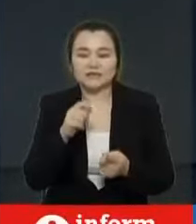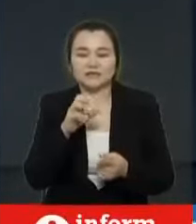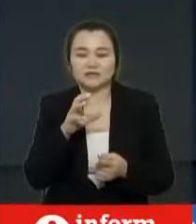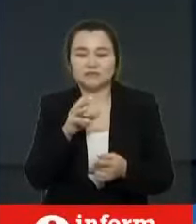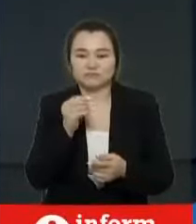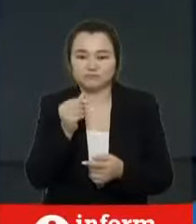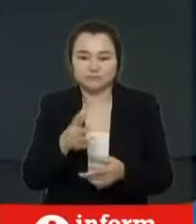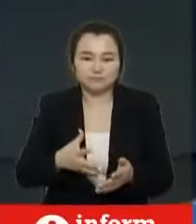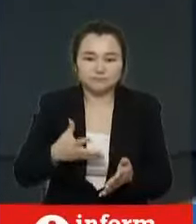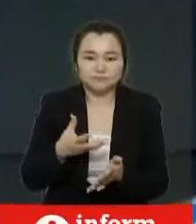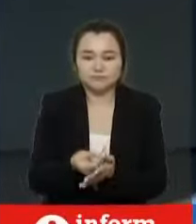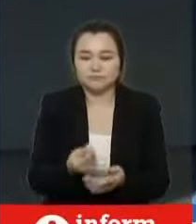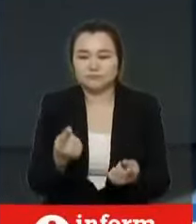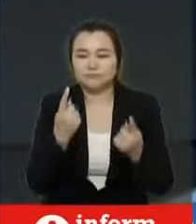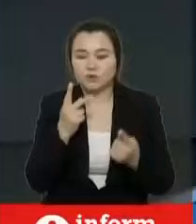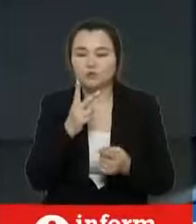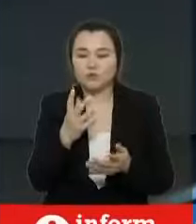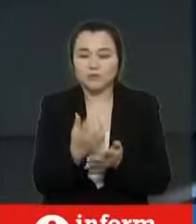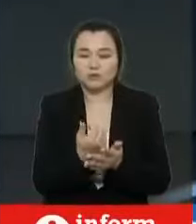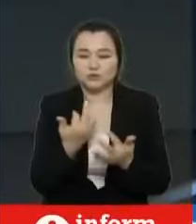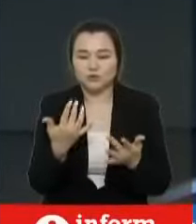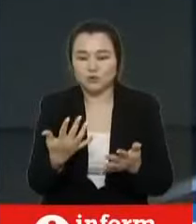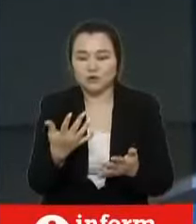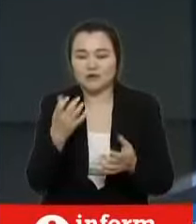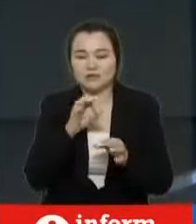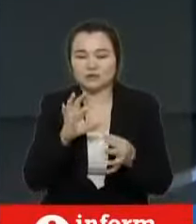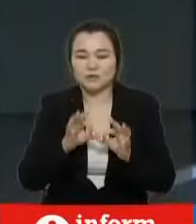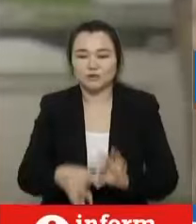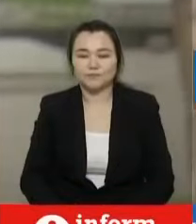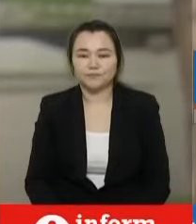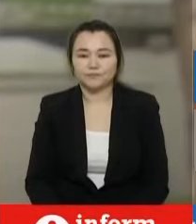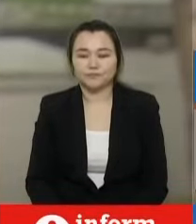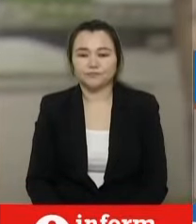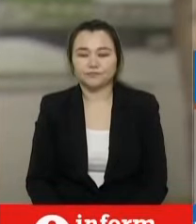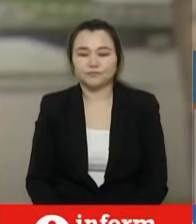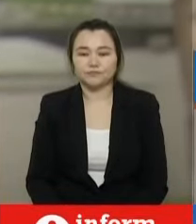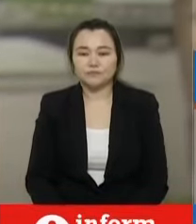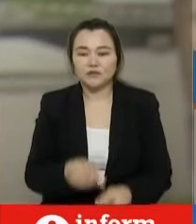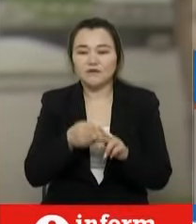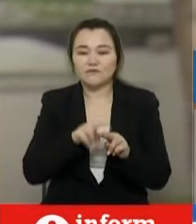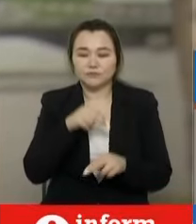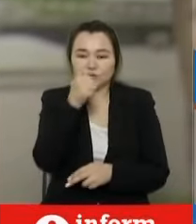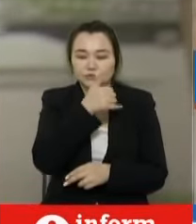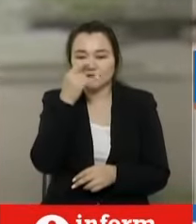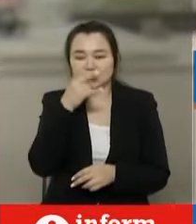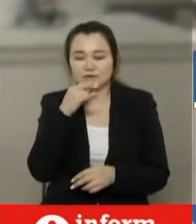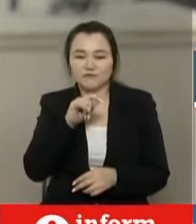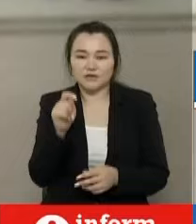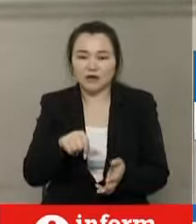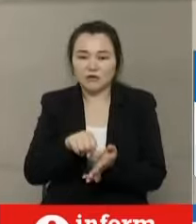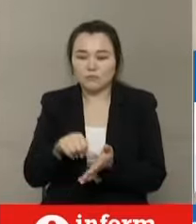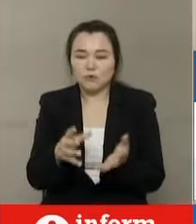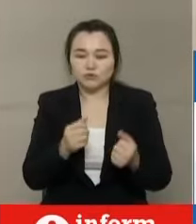солидные выплаты. Кто и сколько получит, расскажет Ануар Амангельдинов. В этом году казахстанские ветераны получат